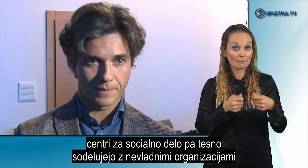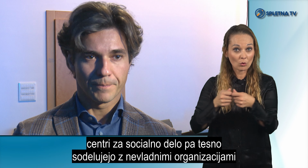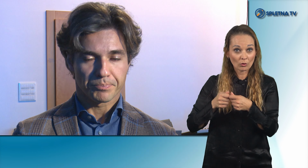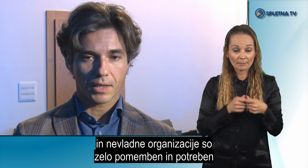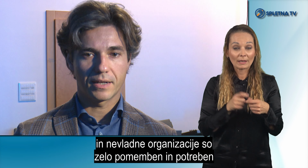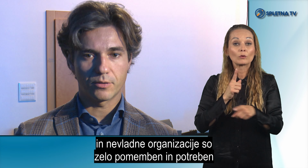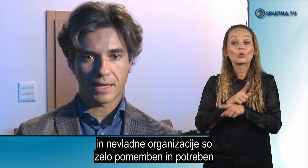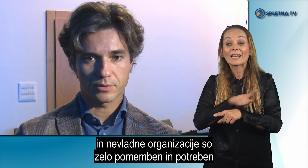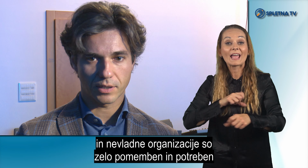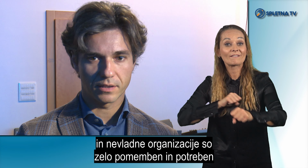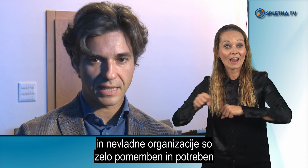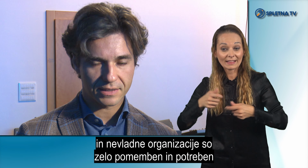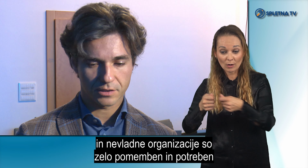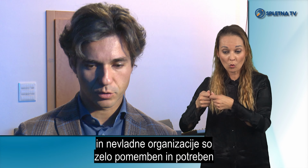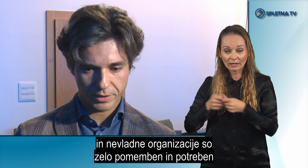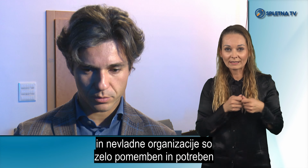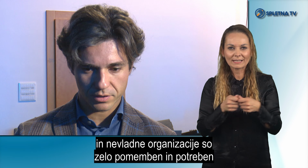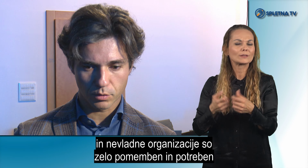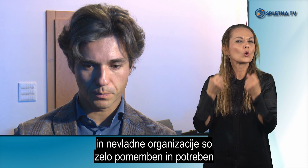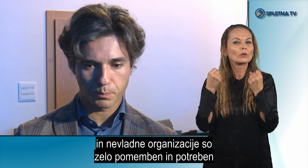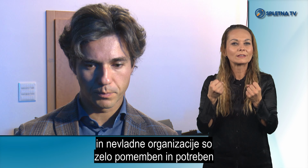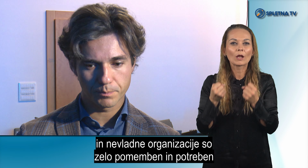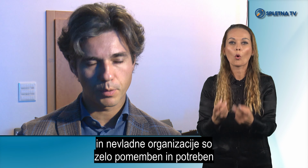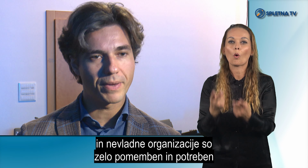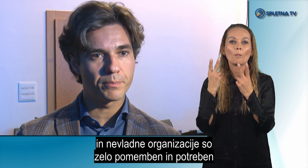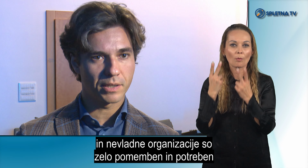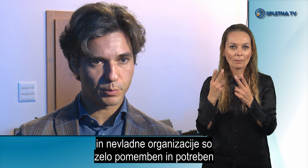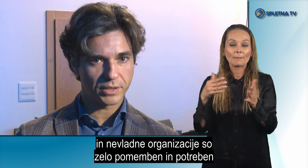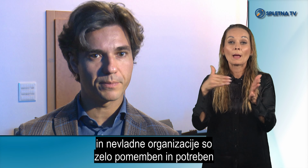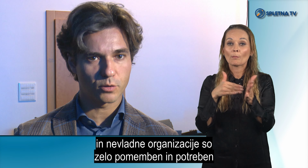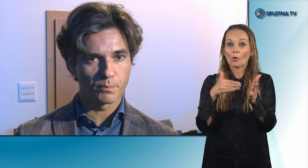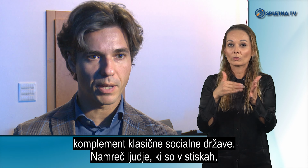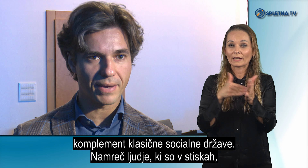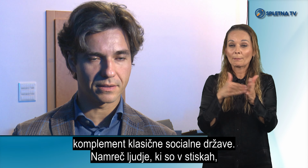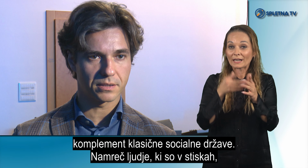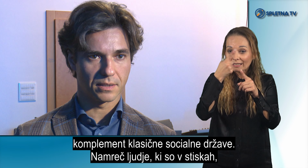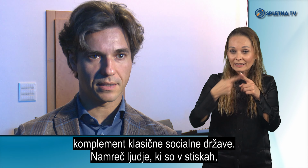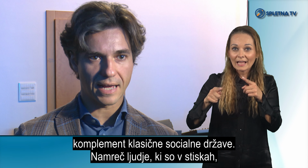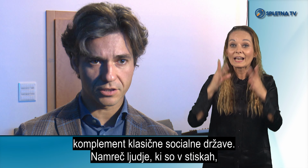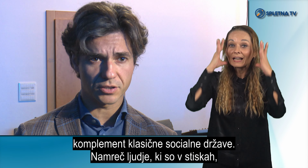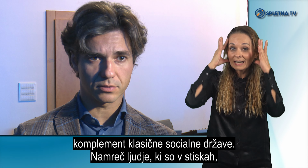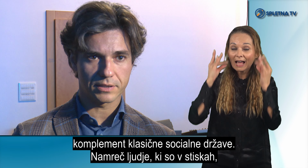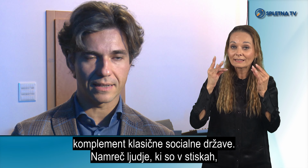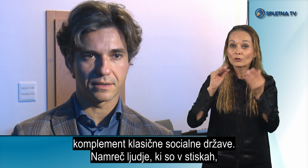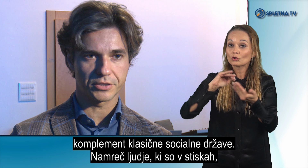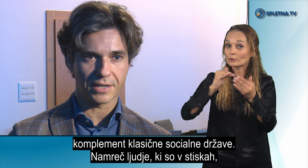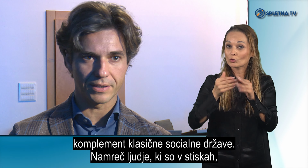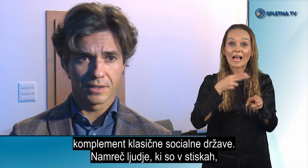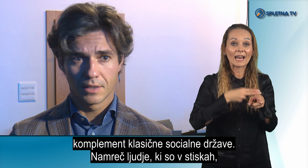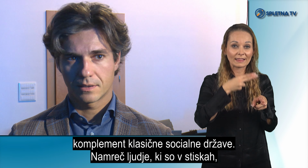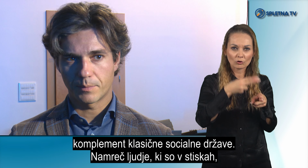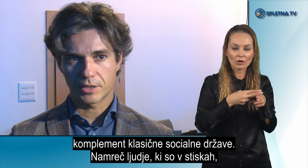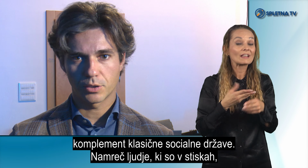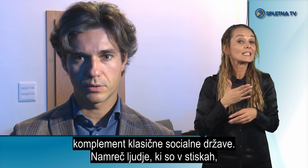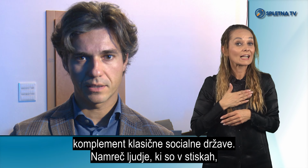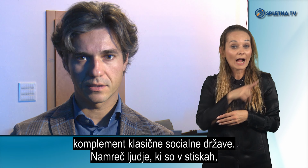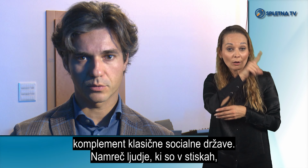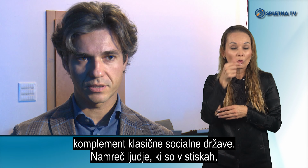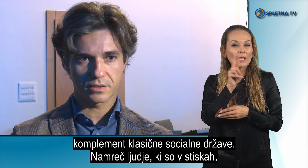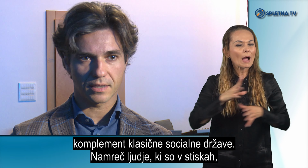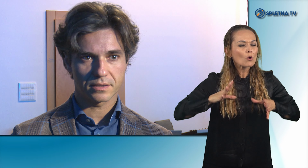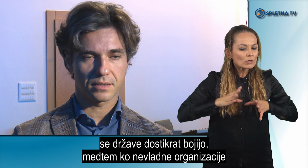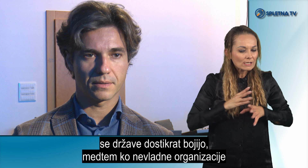organizacijami in nevladne organizacije so v bistvu zelo pomemben in potreben komplement klasične socialne države. Namreč ljudje,